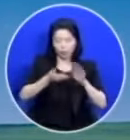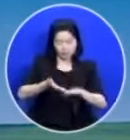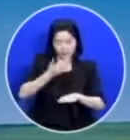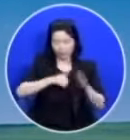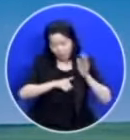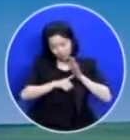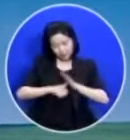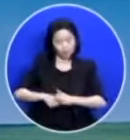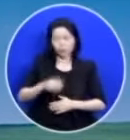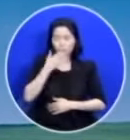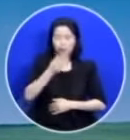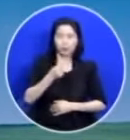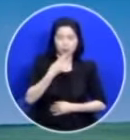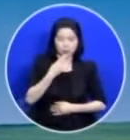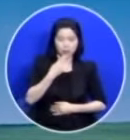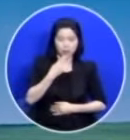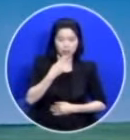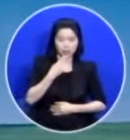없습니다